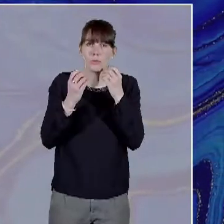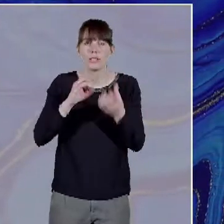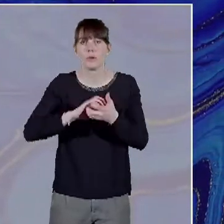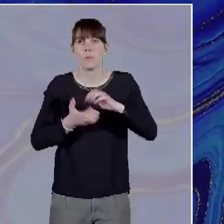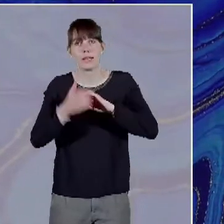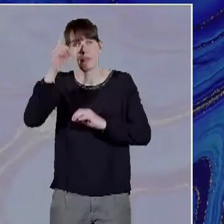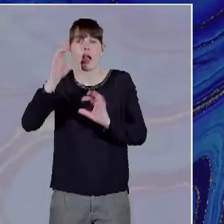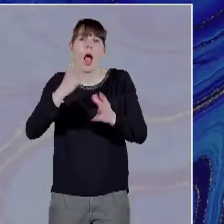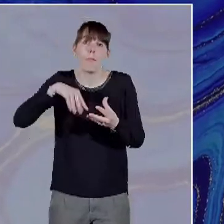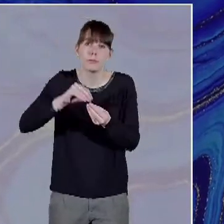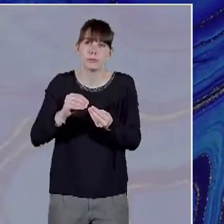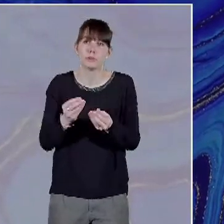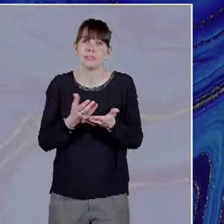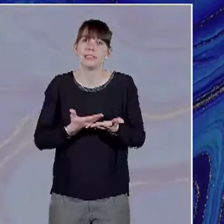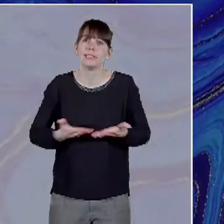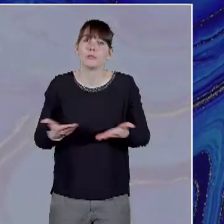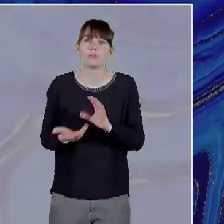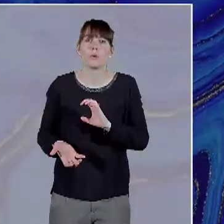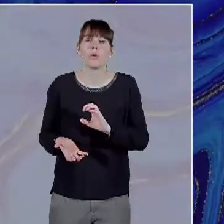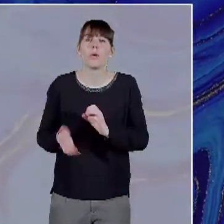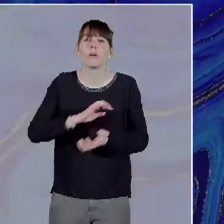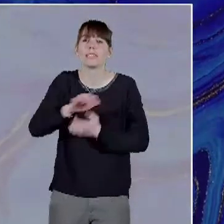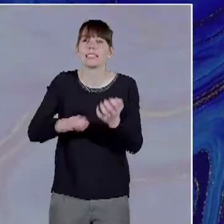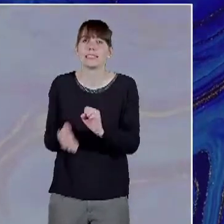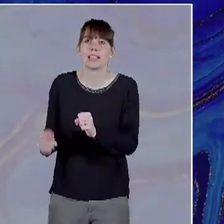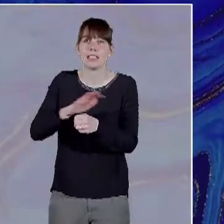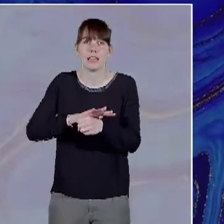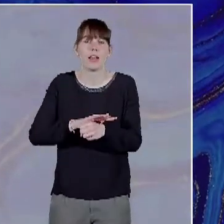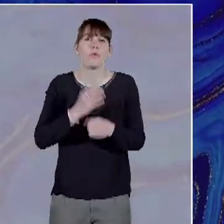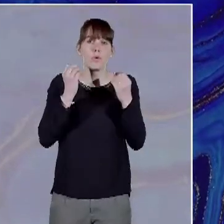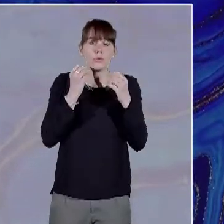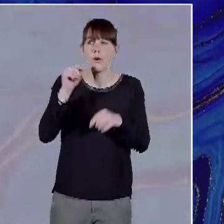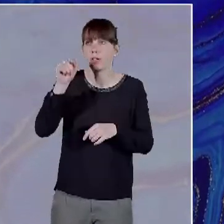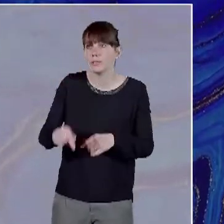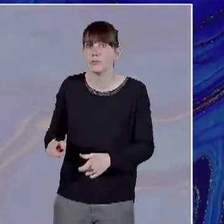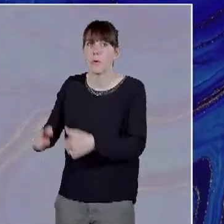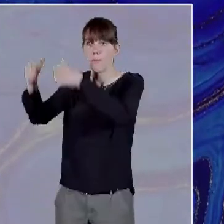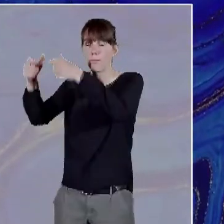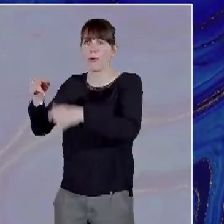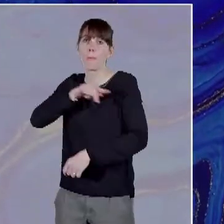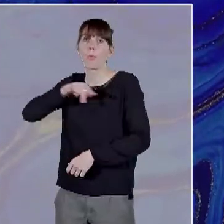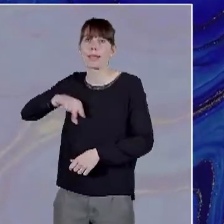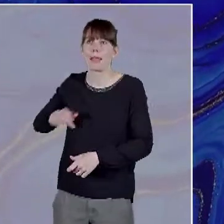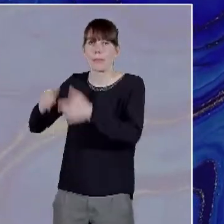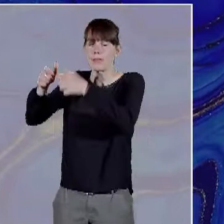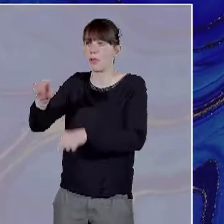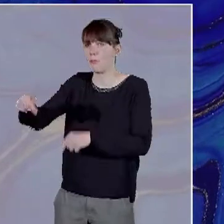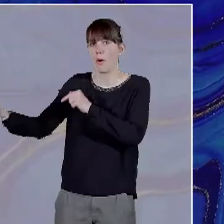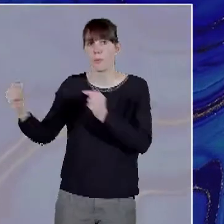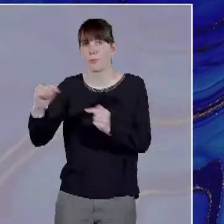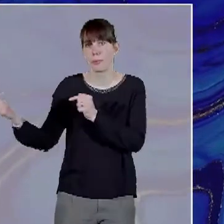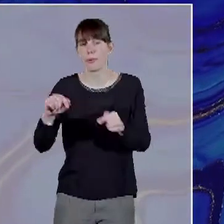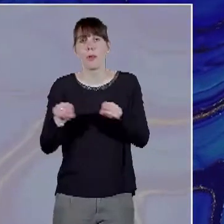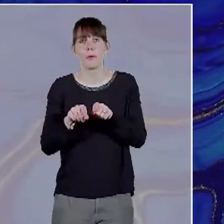bailleurs commencent, ont 10 ans d'expérience dans le domaine. Il y a une ingénierie. Et puis nous, en tant qu'élus, ça nous arrive. Ça m'arrive régulièrement de participer à des réunions